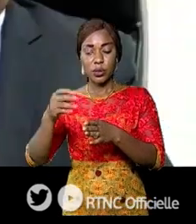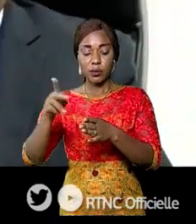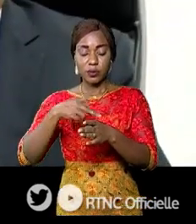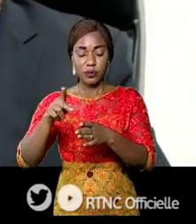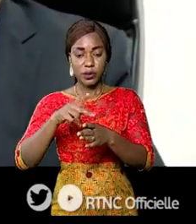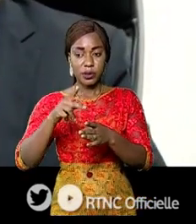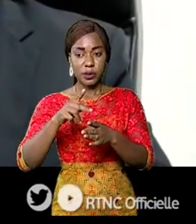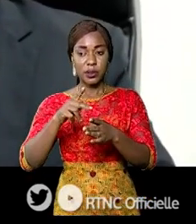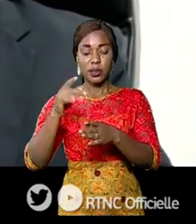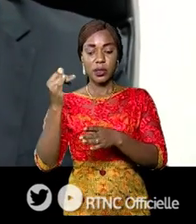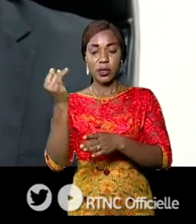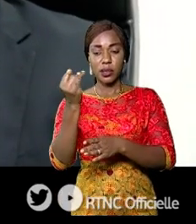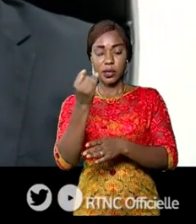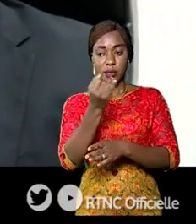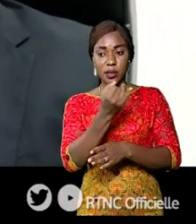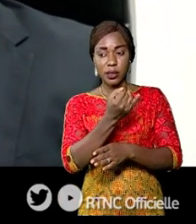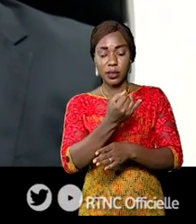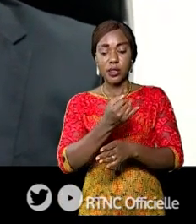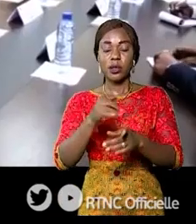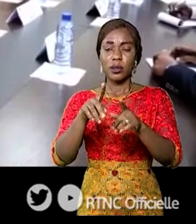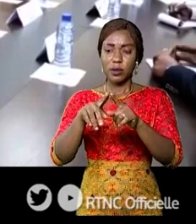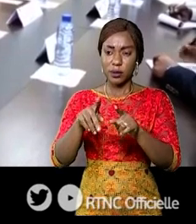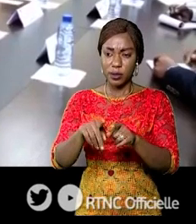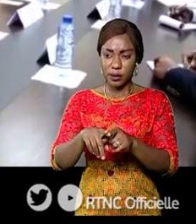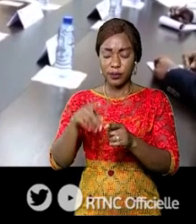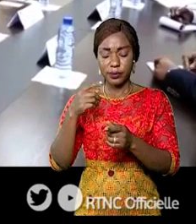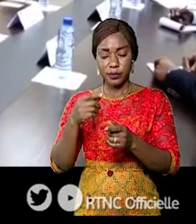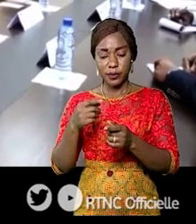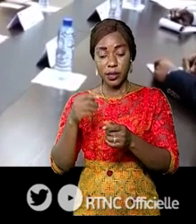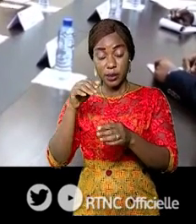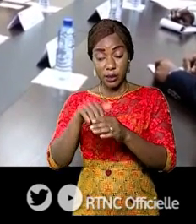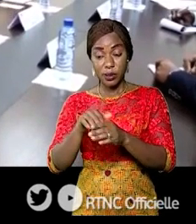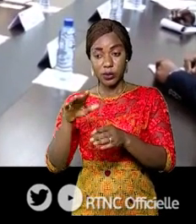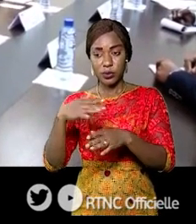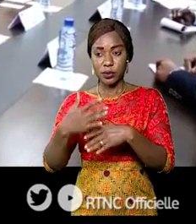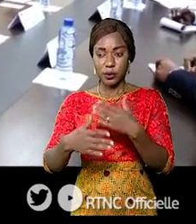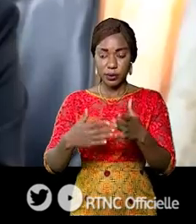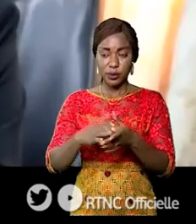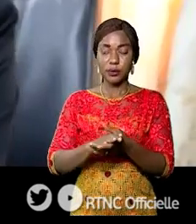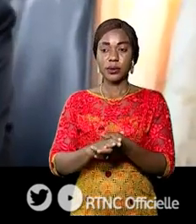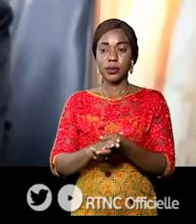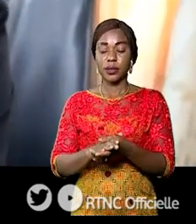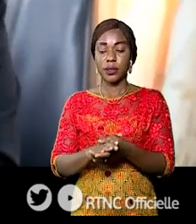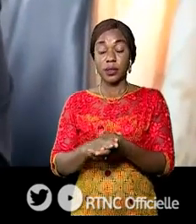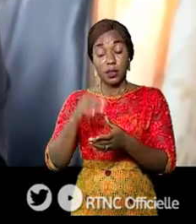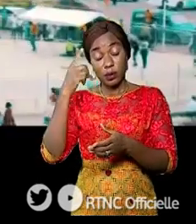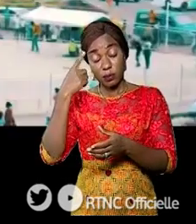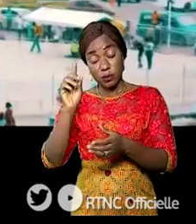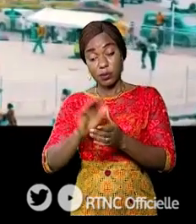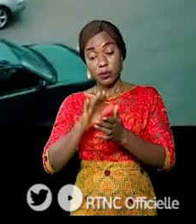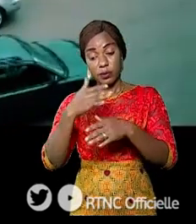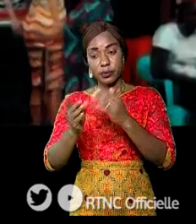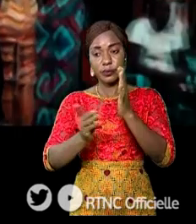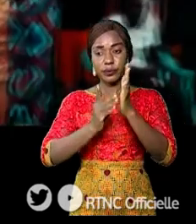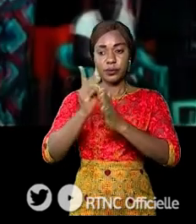mondiale, plusieurs points majeurs relatifs au bon fonctionnement de ce secteur, capital pour assurer le développement social de